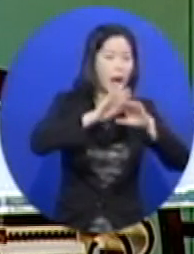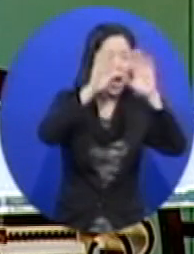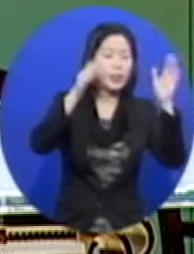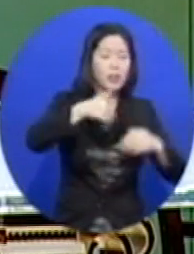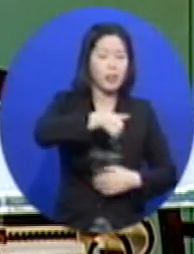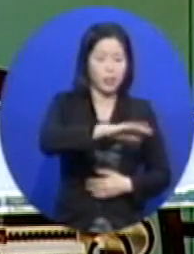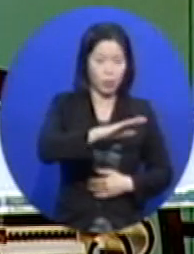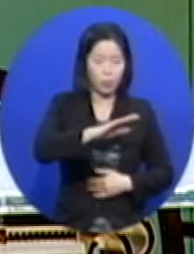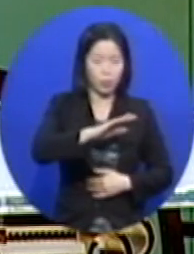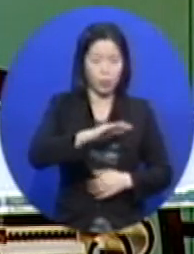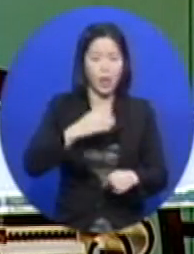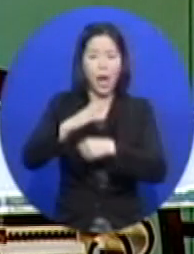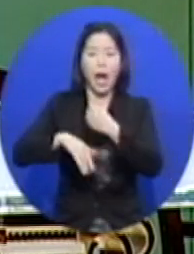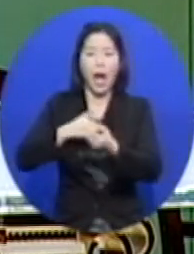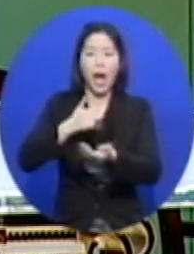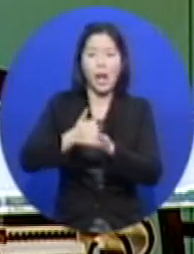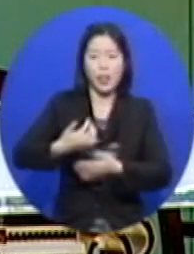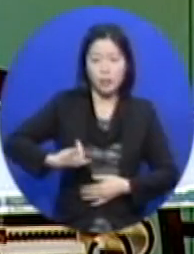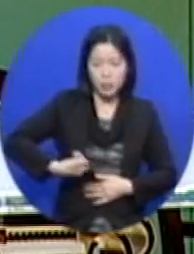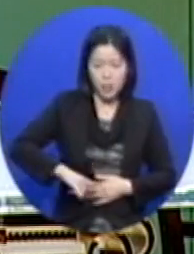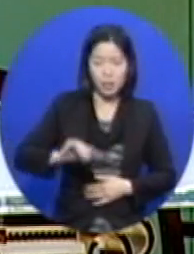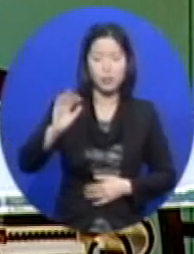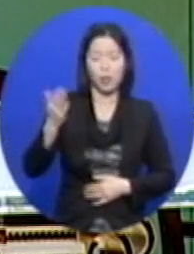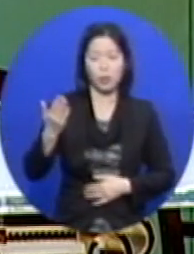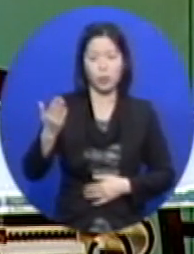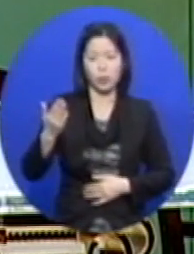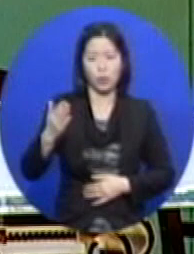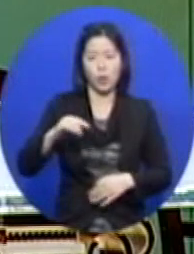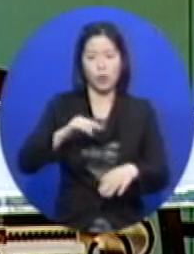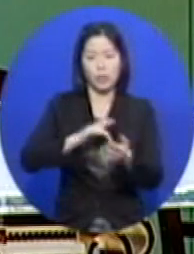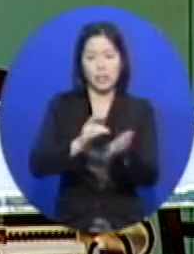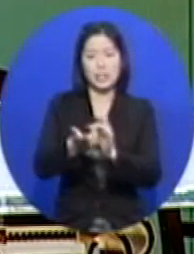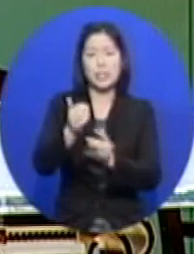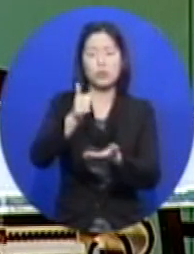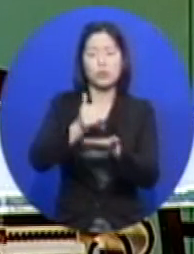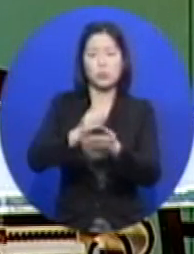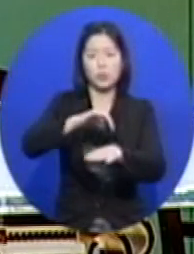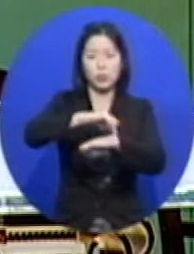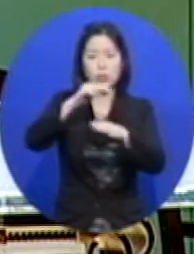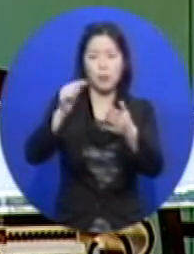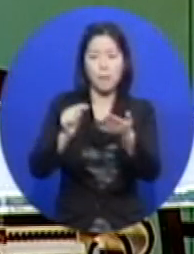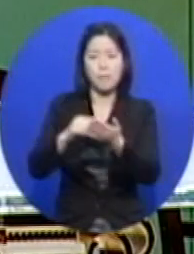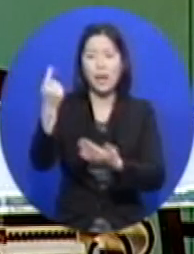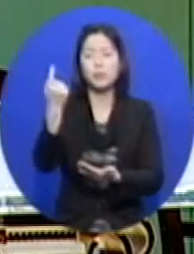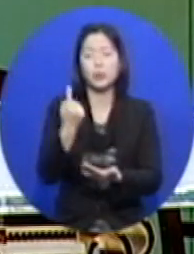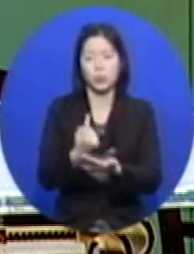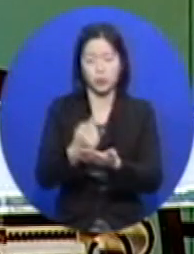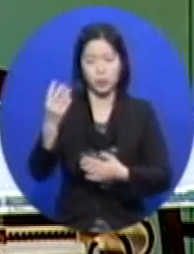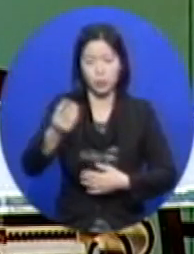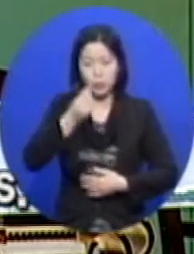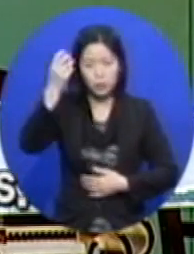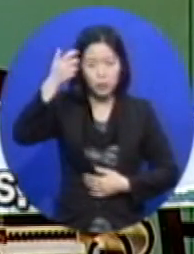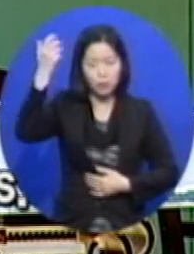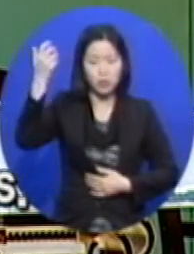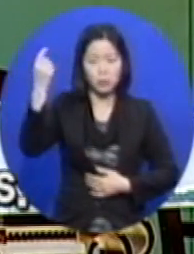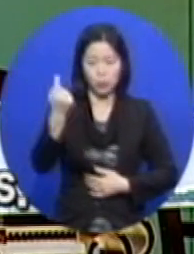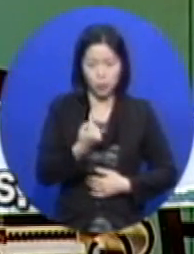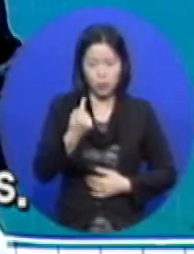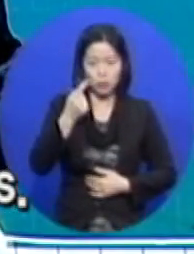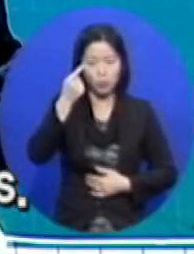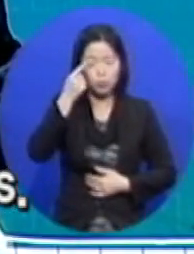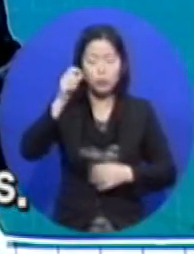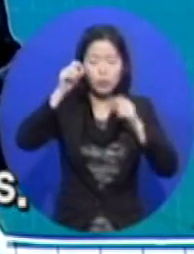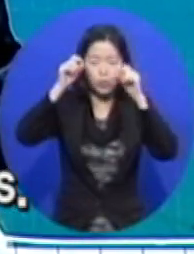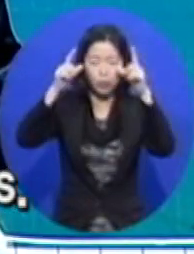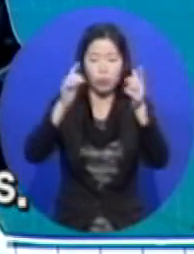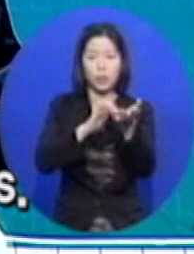그리고 예수님께서 우리 마음에 오셨어요 성령님이 오셔서 우리 눈을 열어 예수님을 바라보게